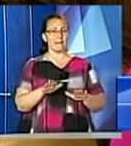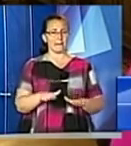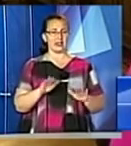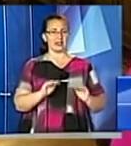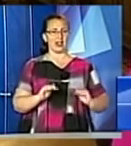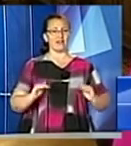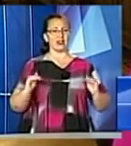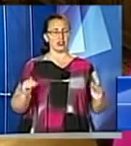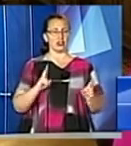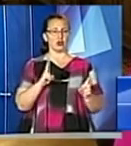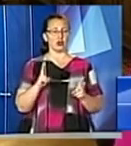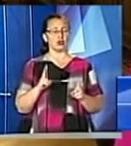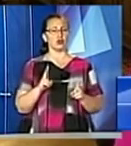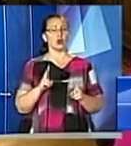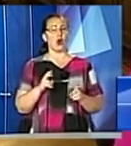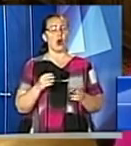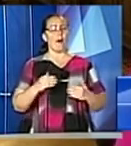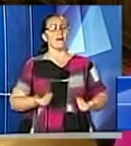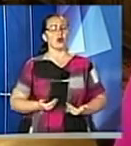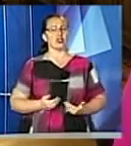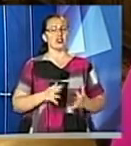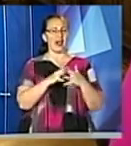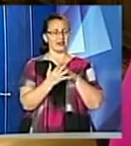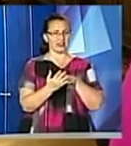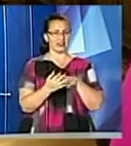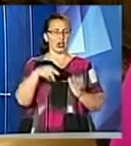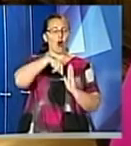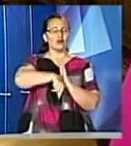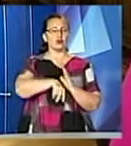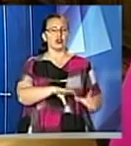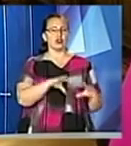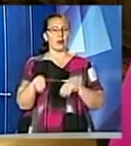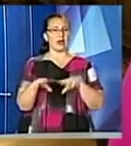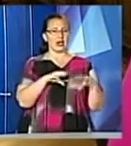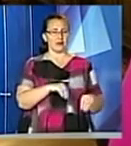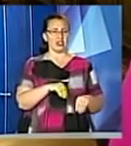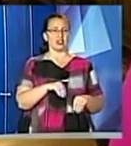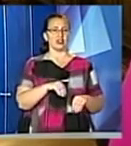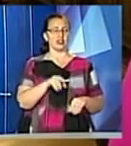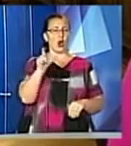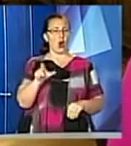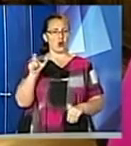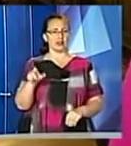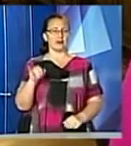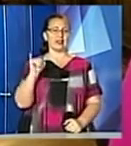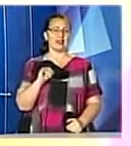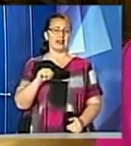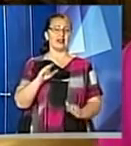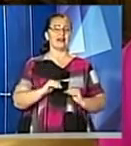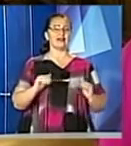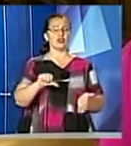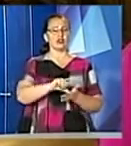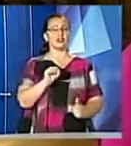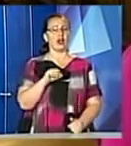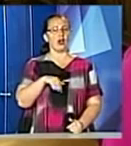власне, діти, які проживають у сільських місцевостях, внутрішньопереміщені особи, тобто діти внутрішньопереміщених осіб і діти учасників АТО.